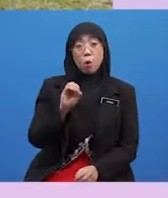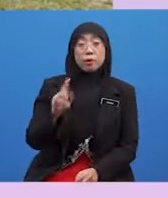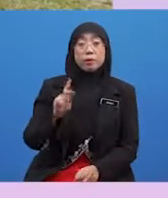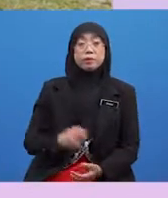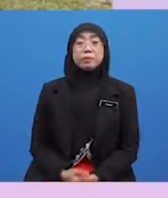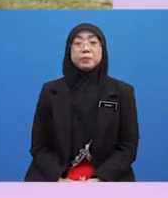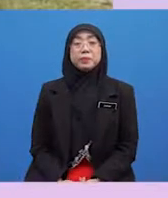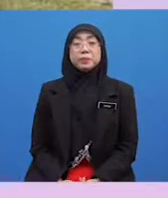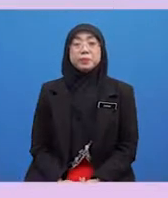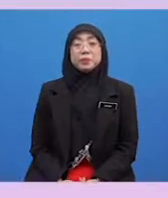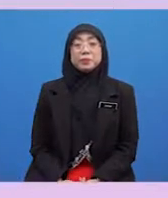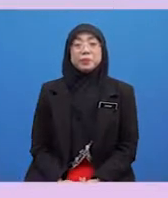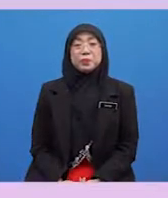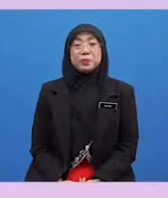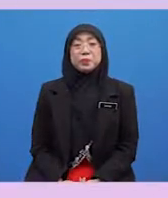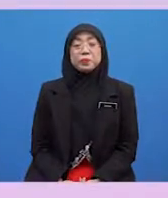pernyataan ini.